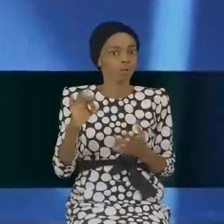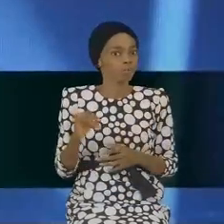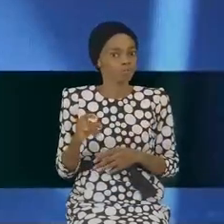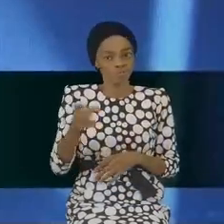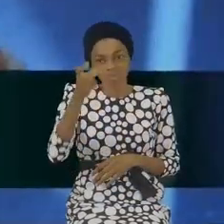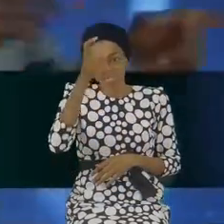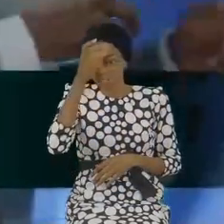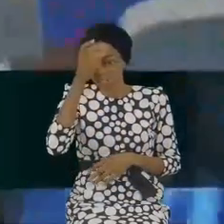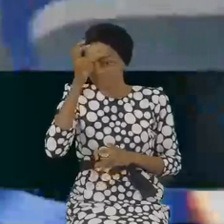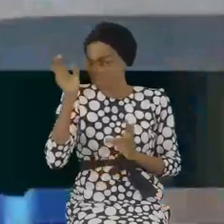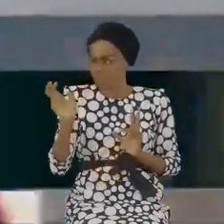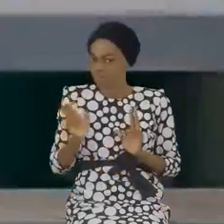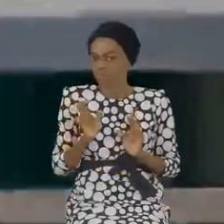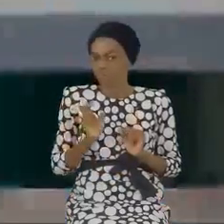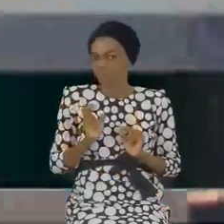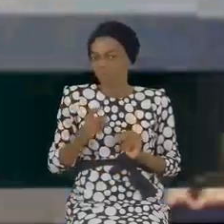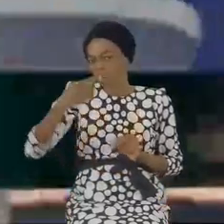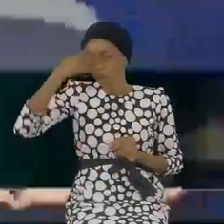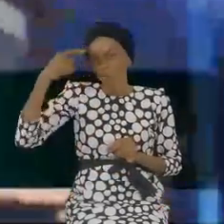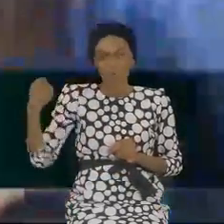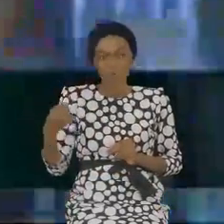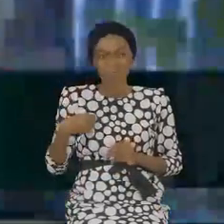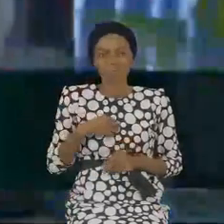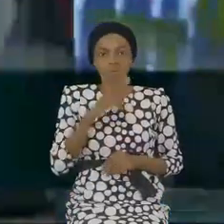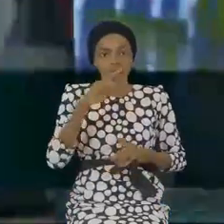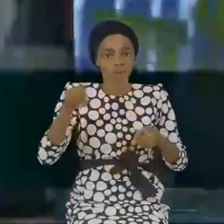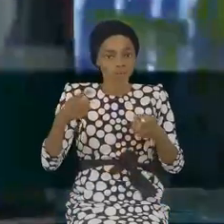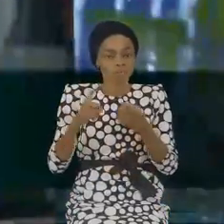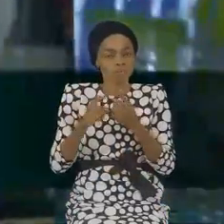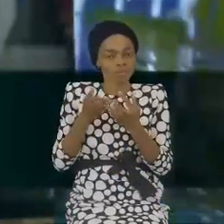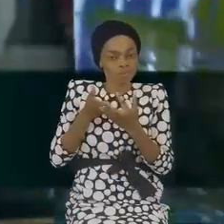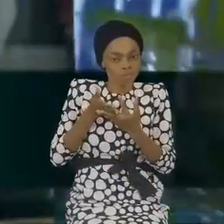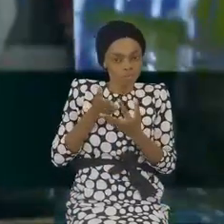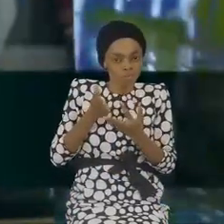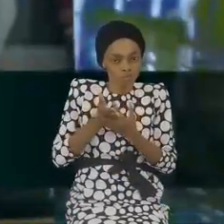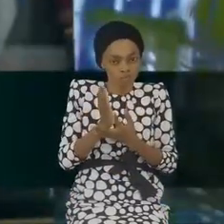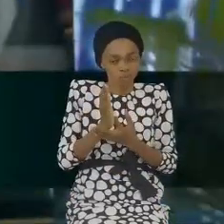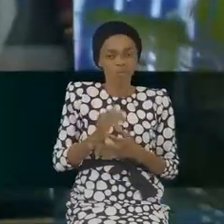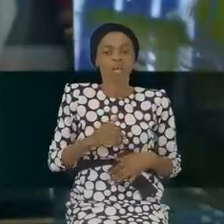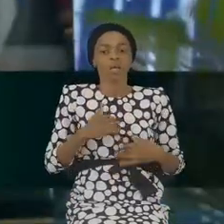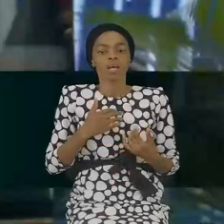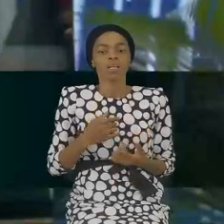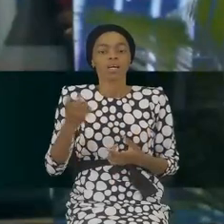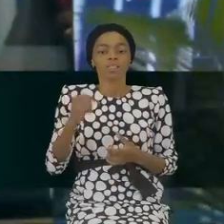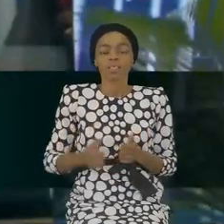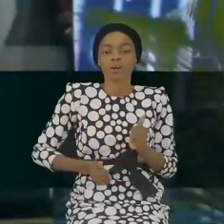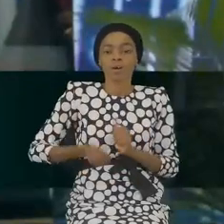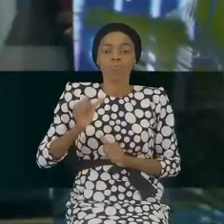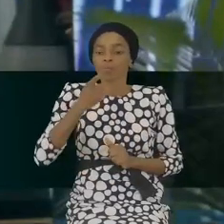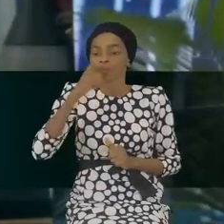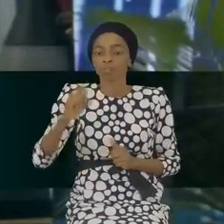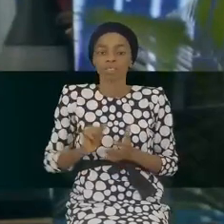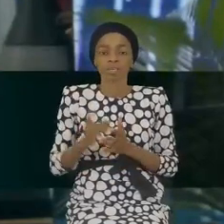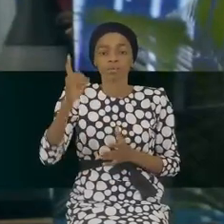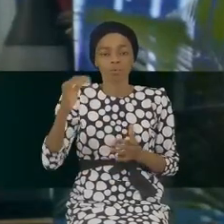de ce monde. Parce que nous sommes censés traverser ce monde. Le mandat supérieur, le mandat que Dieu nous a donné en